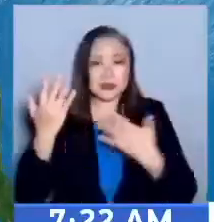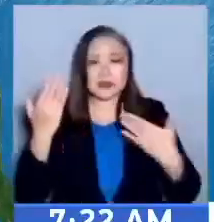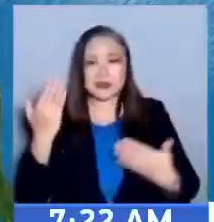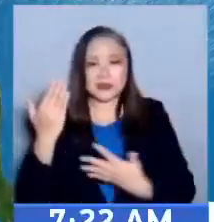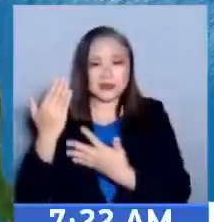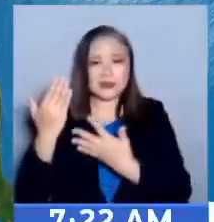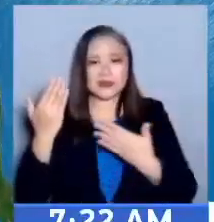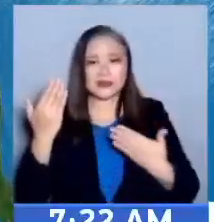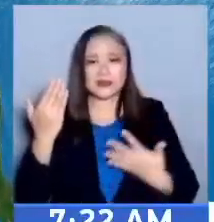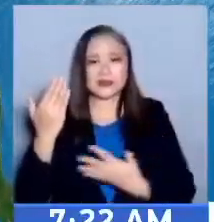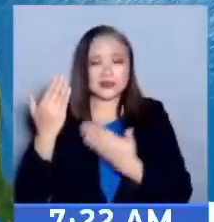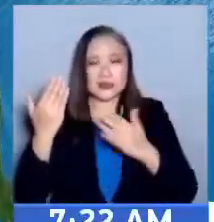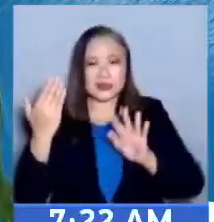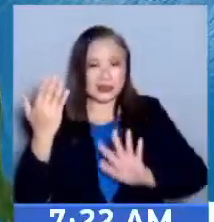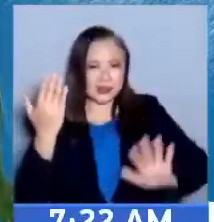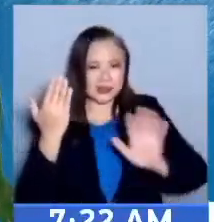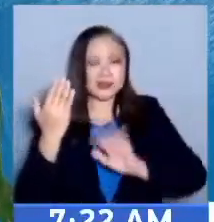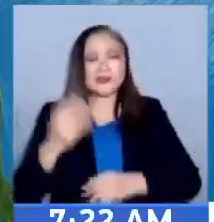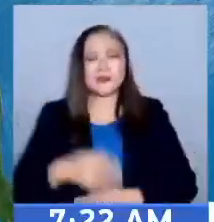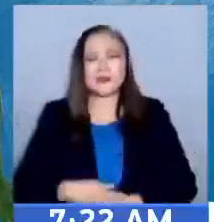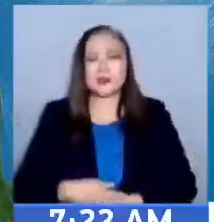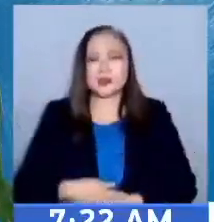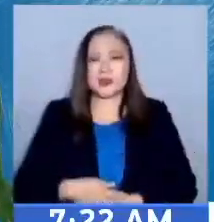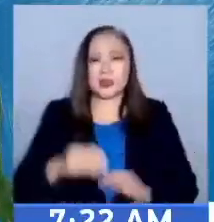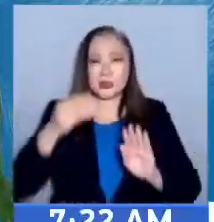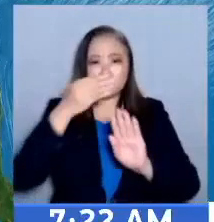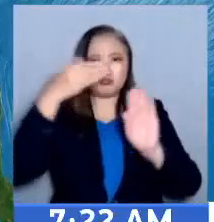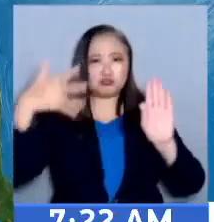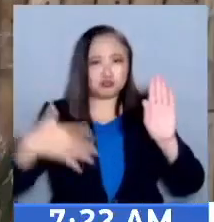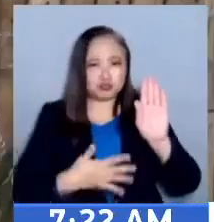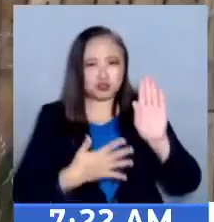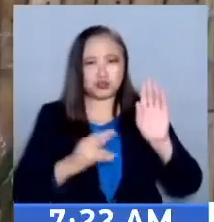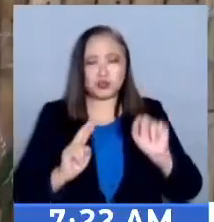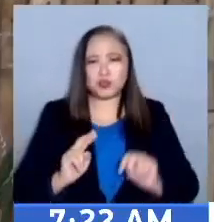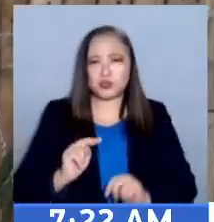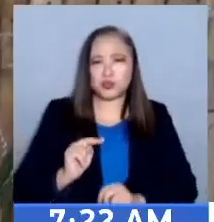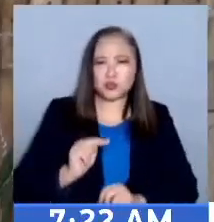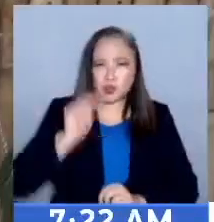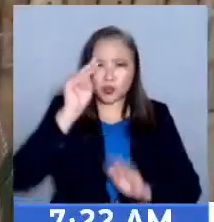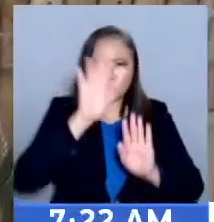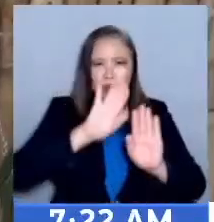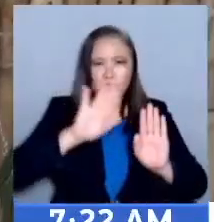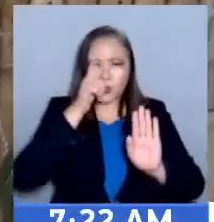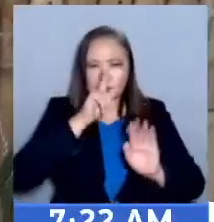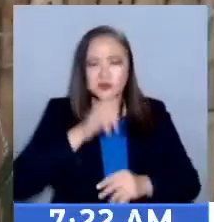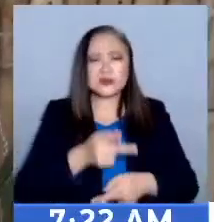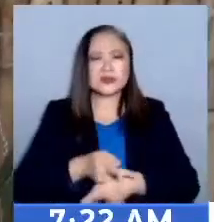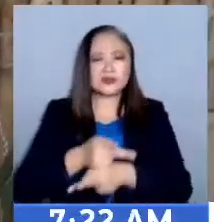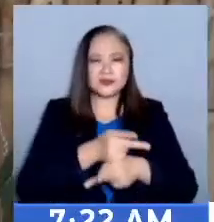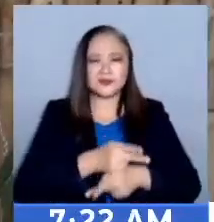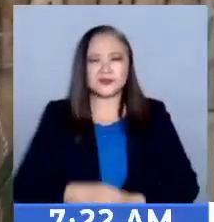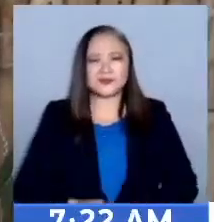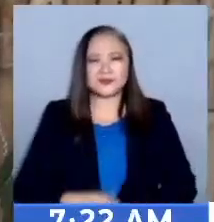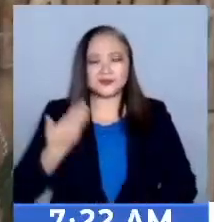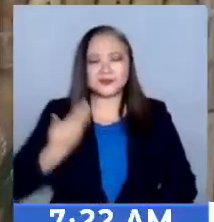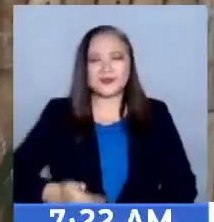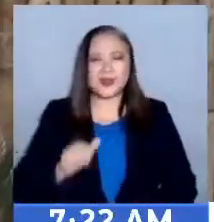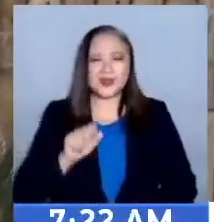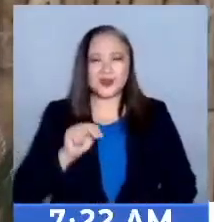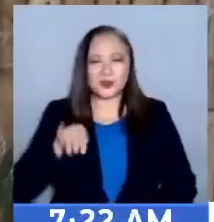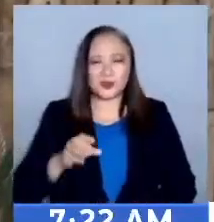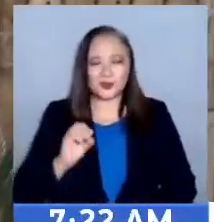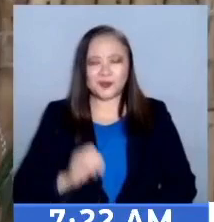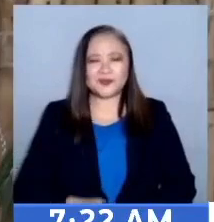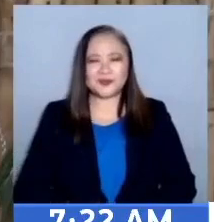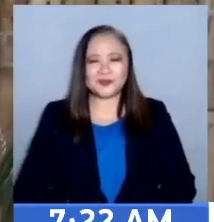hanging amihan ang umiiral sa extreme northern Luzon. Ingat po tayo, mga kapuso. Ako po si Andrew Pertiera para sa